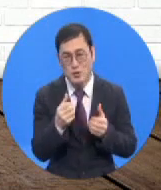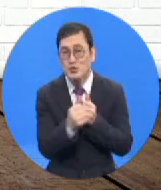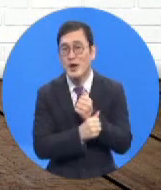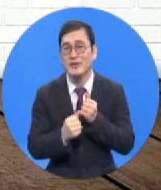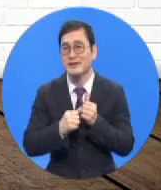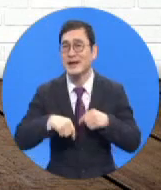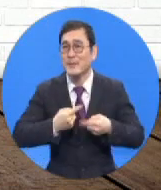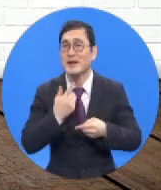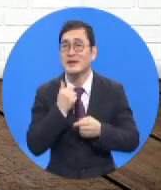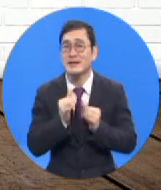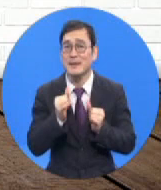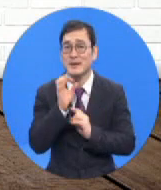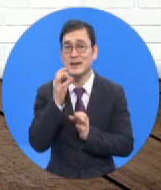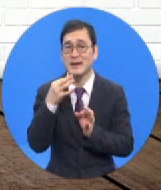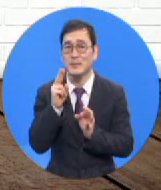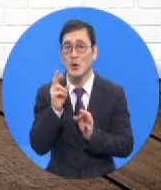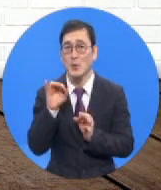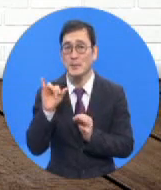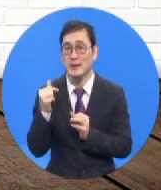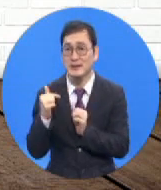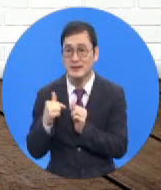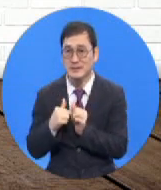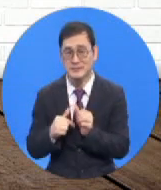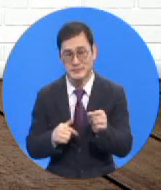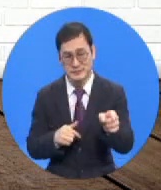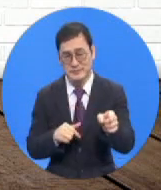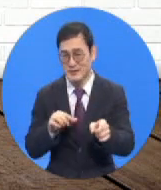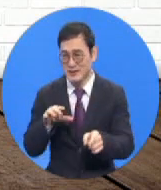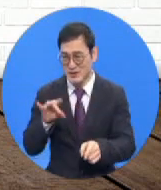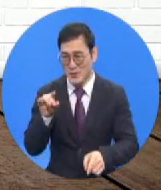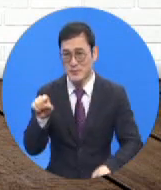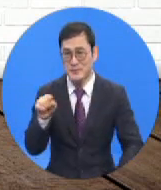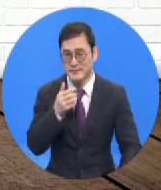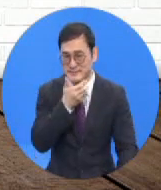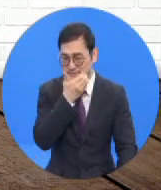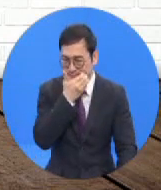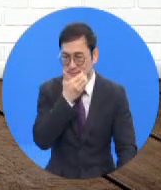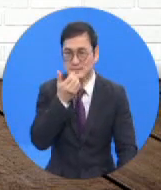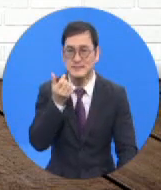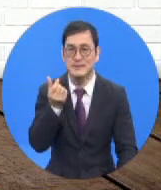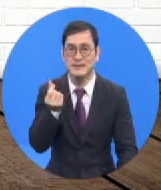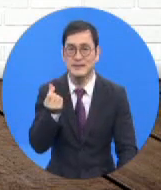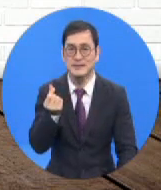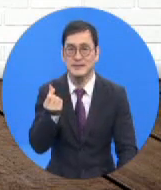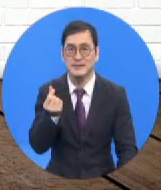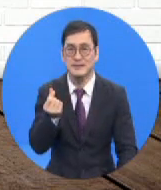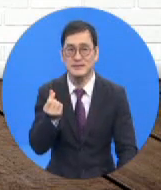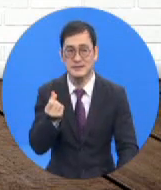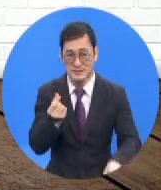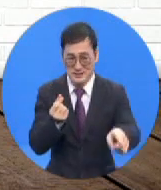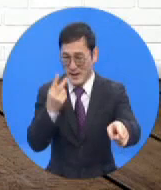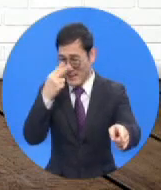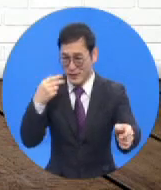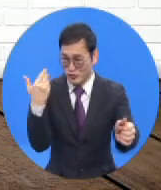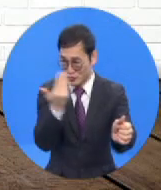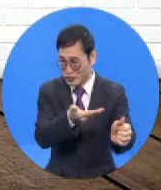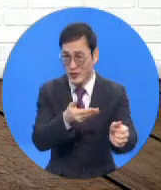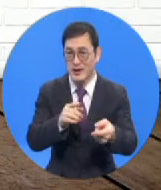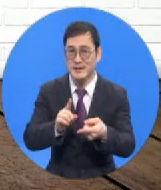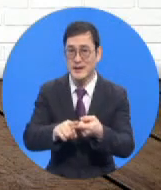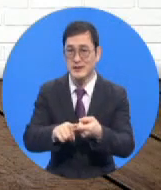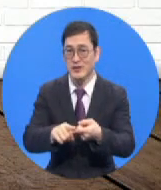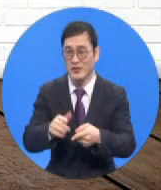처음으로 당하는 치욕이라 생각했을 것이다. 검찰이 대놓고 봐준 김학의 사건이 재발견되어